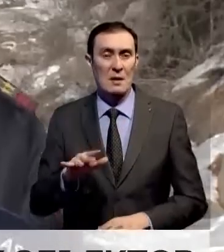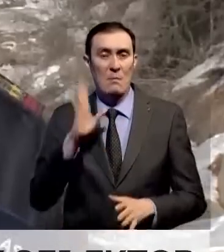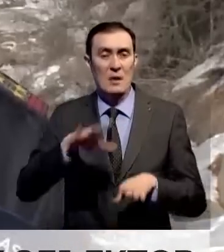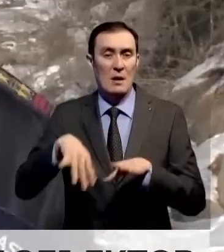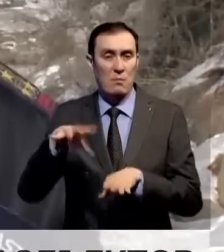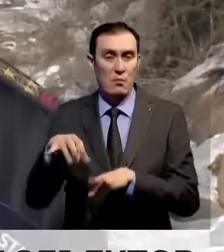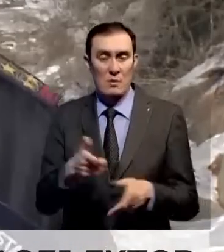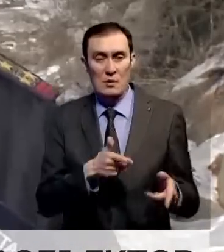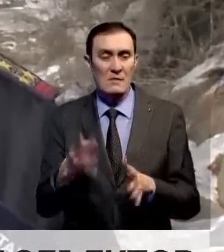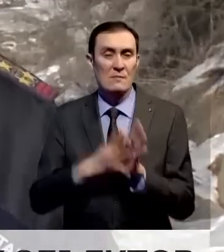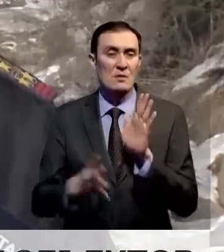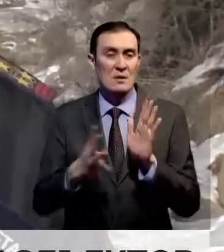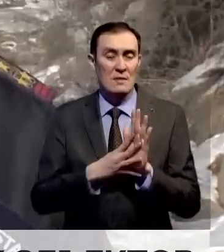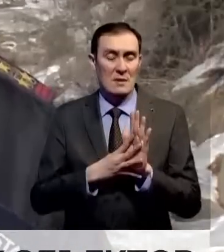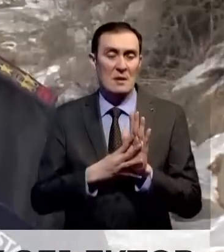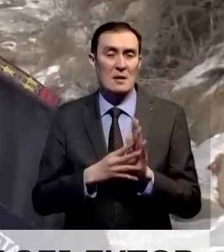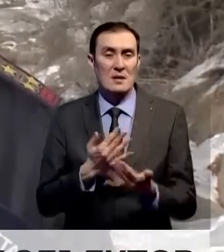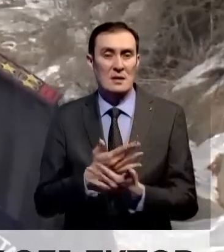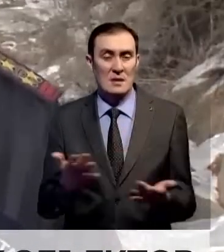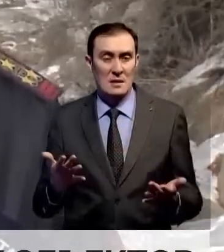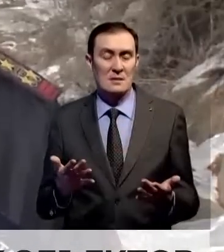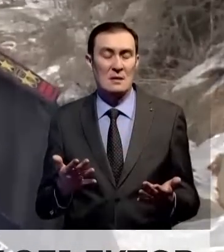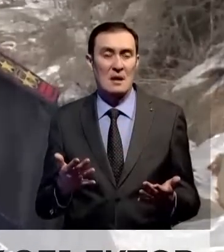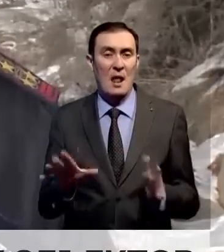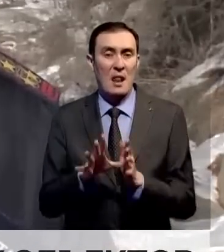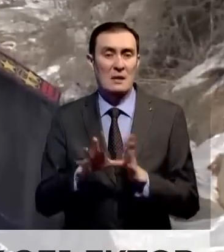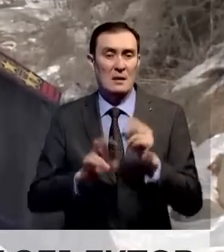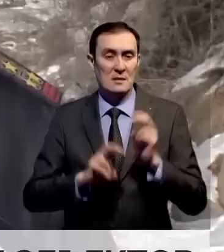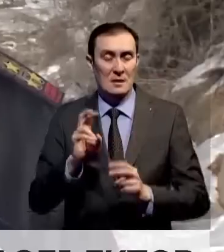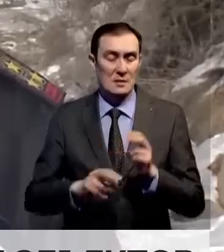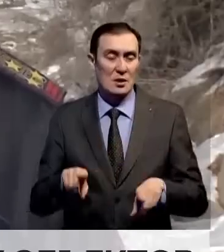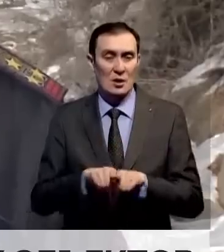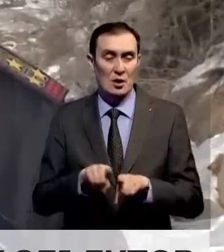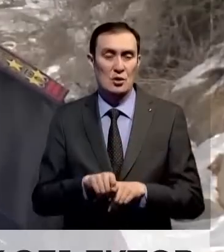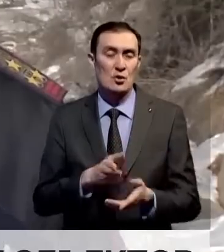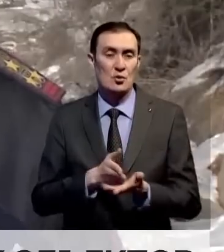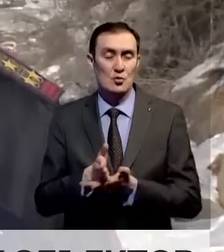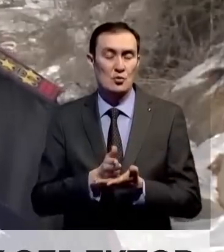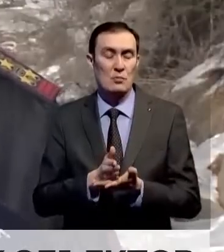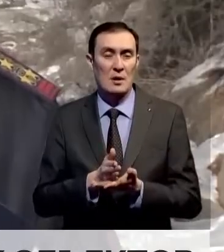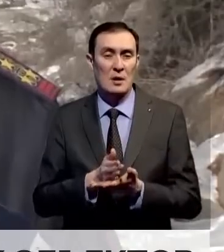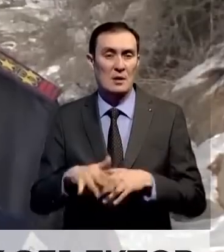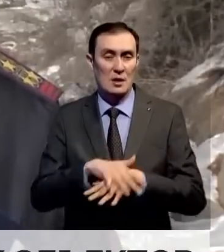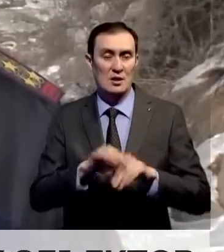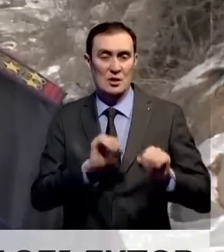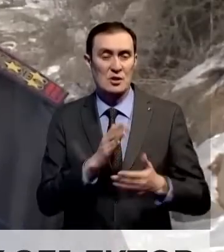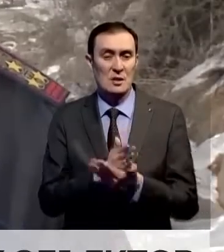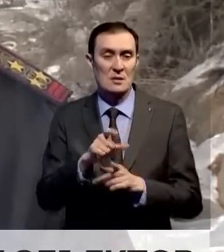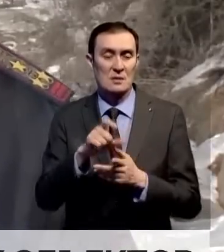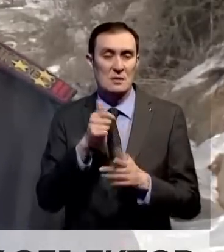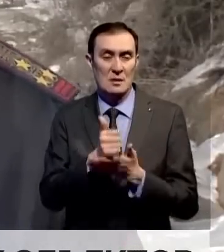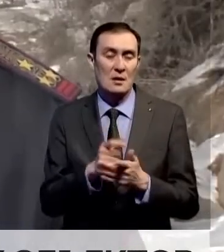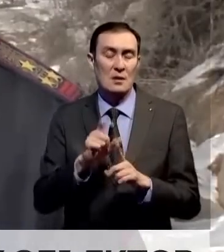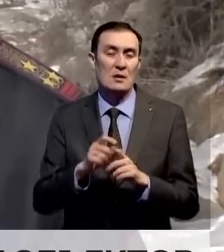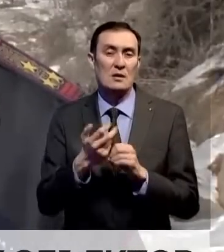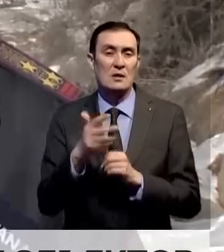мотопомп, 99 единиц автономных электростанций. Также в службах гражданской защиты заготовлено 13